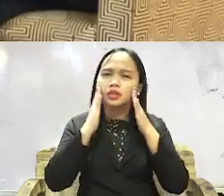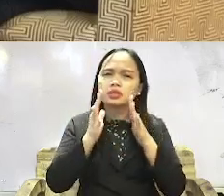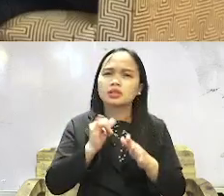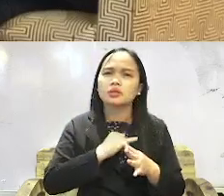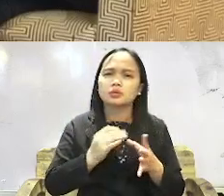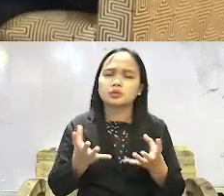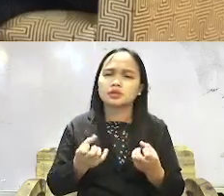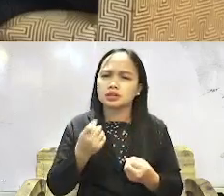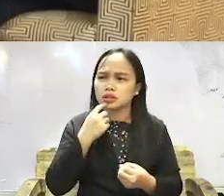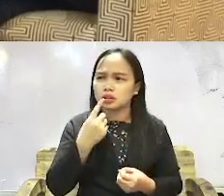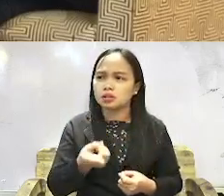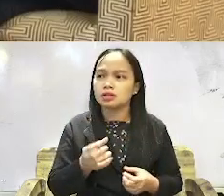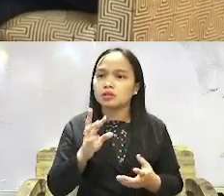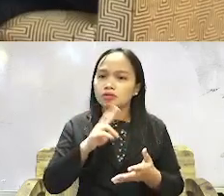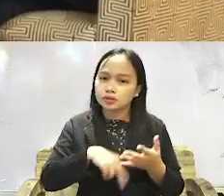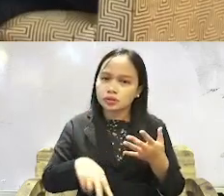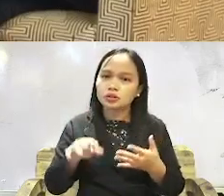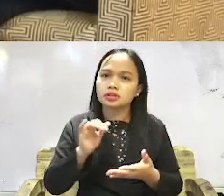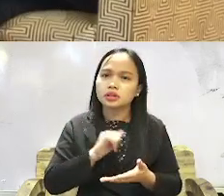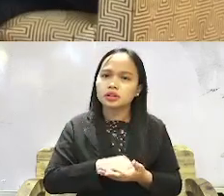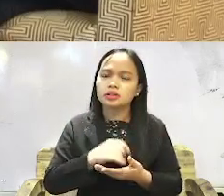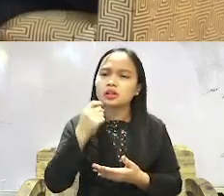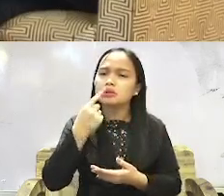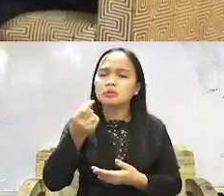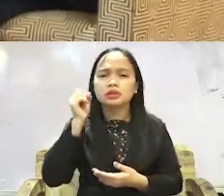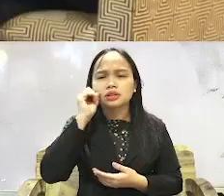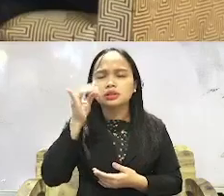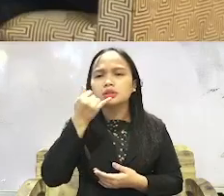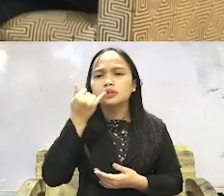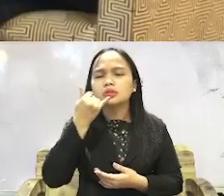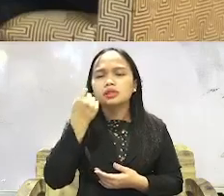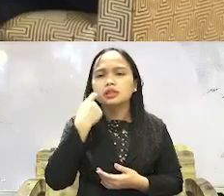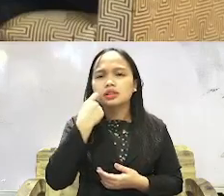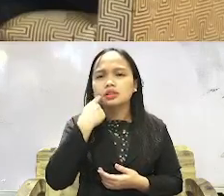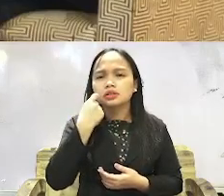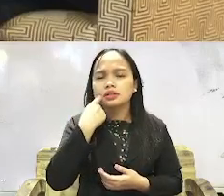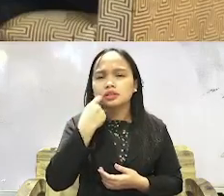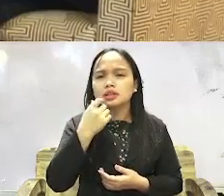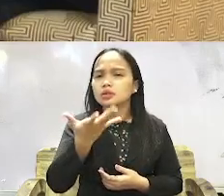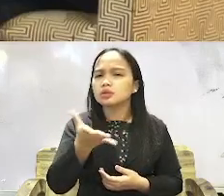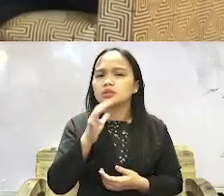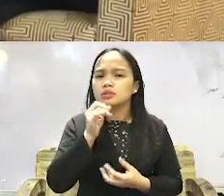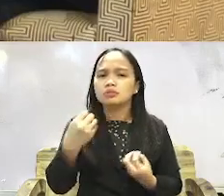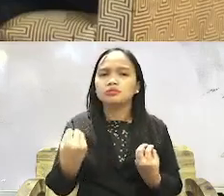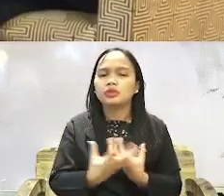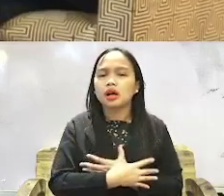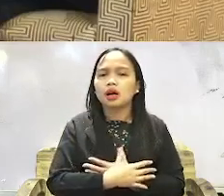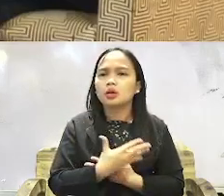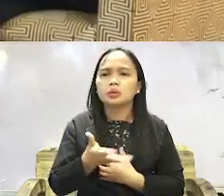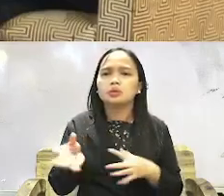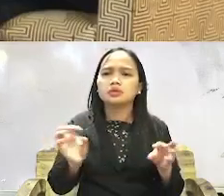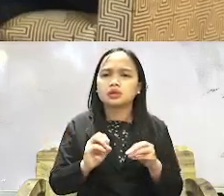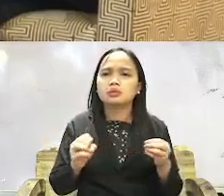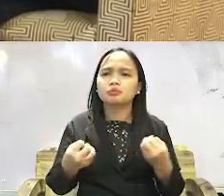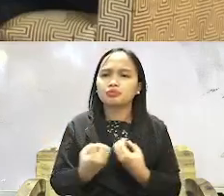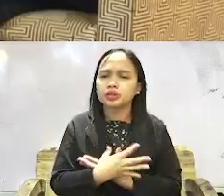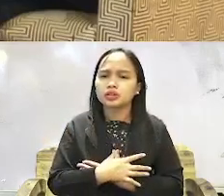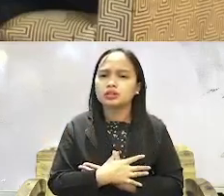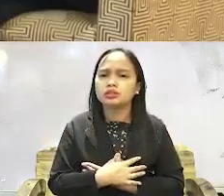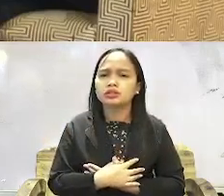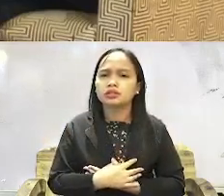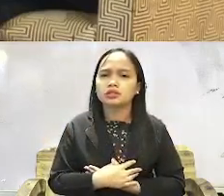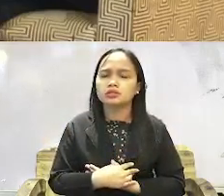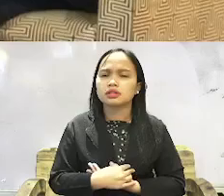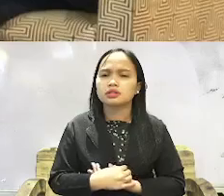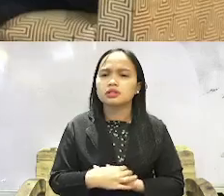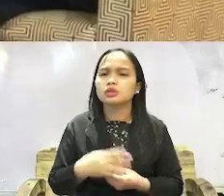doon na sinabi na verse ni Sir Jao kanina, hindi ka matatakot, wala kang takot, you are iba